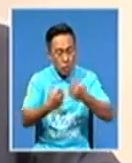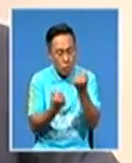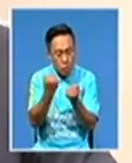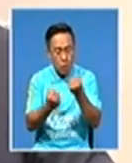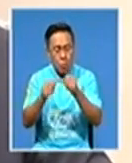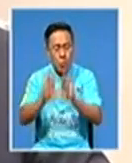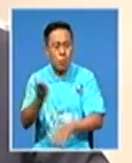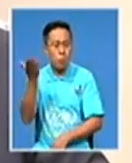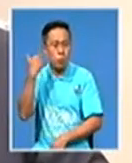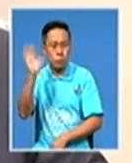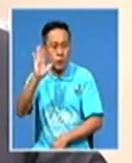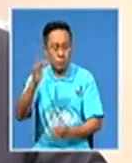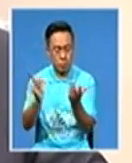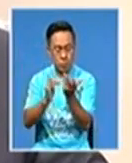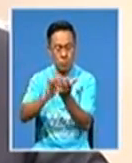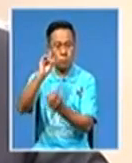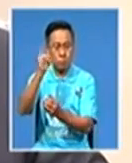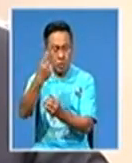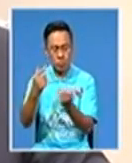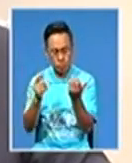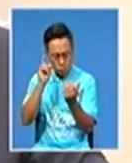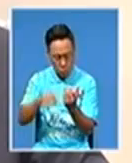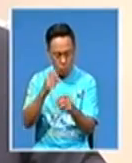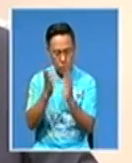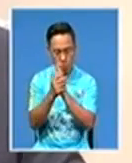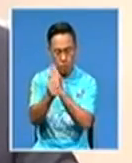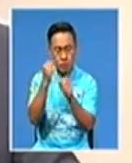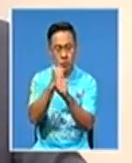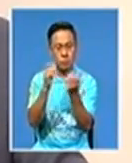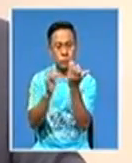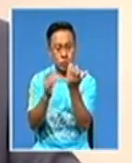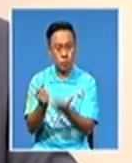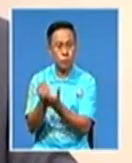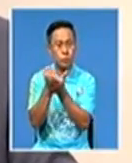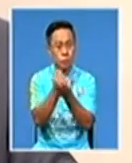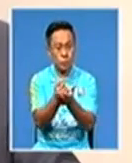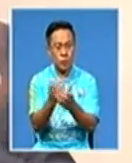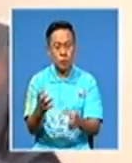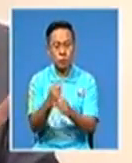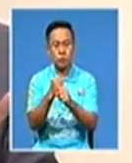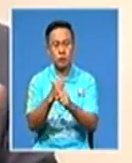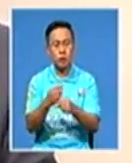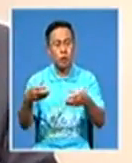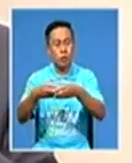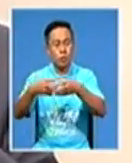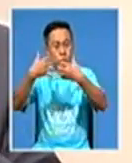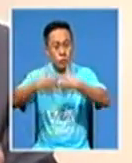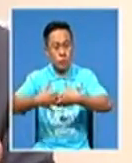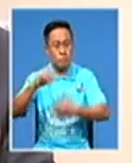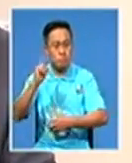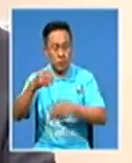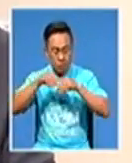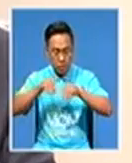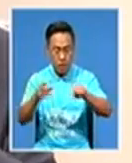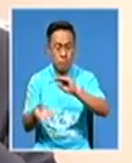เดิมแล้วเป็นชิ้นส่วนที่มีเทคโนโลยีสูงนะครับอันนี้คือลิสต์ของอุตสาหกรรมใหม่ที่เราเพิ่งประ